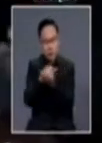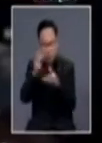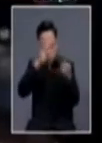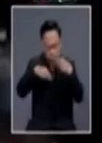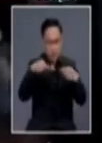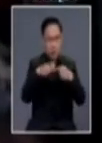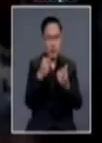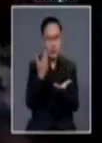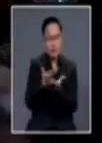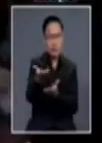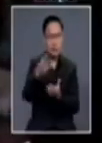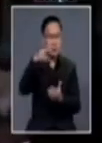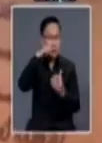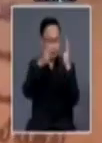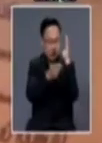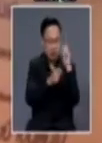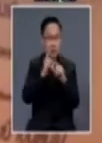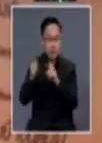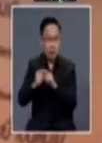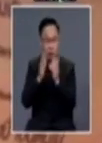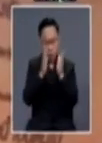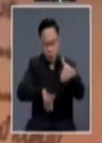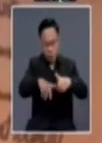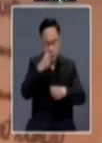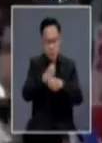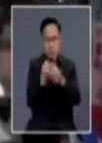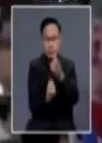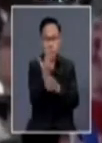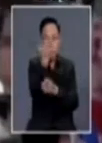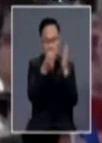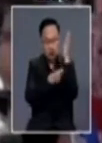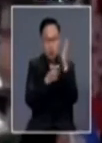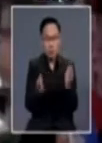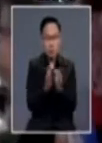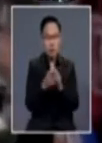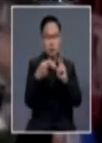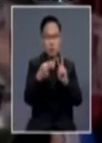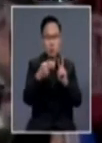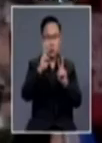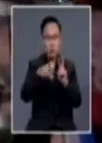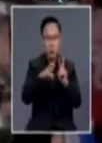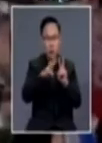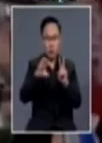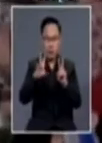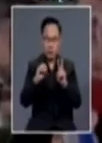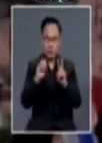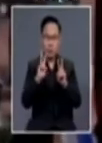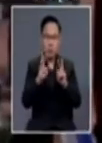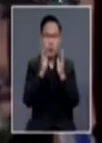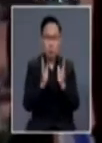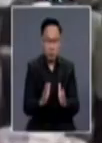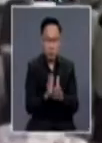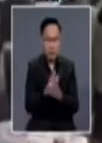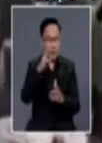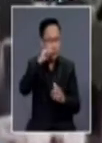แลการรับซื้อยางโดยมีชาวสวนยางร่วมโครงการจำนวน 26,676 รายปริมาณยางทั้งสิ้น